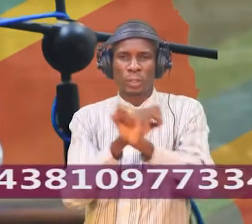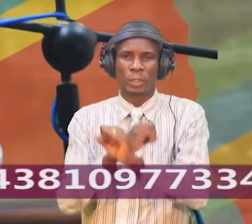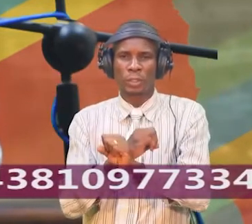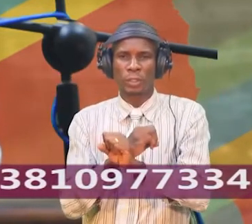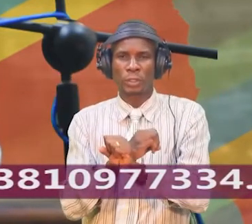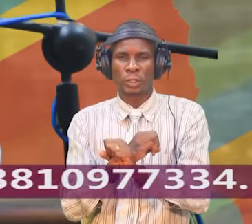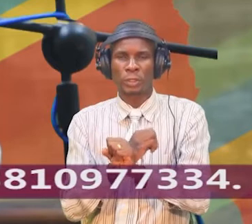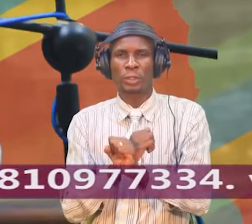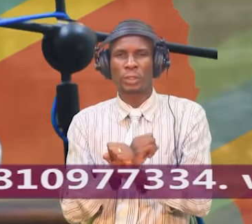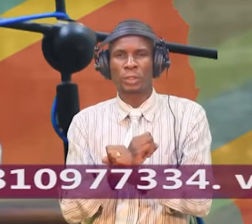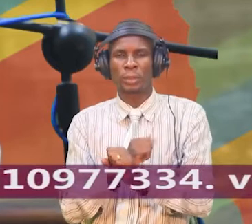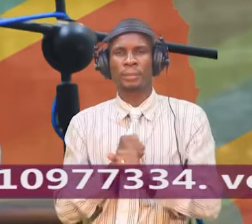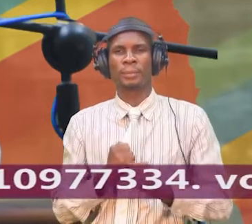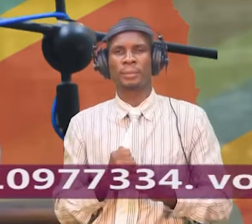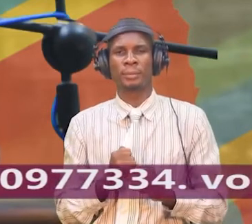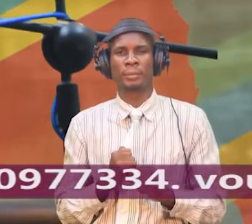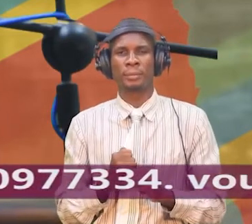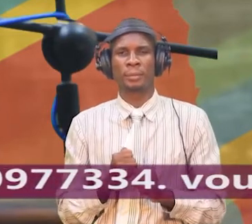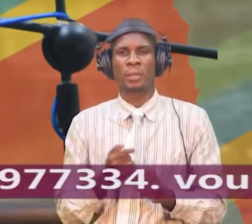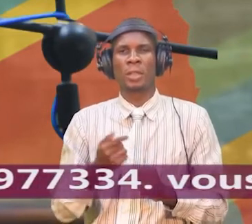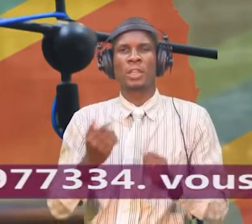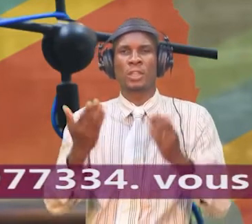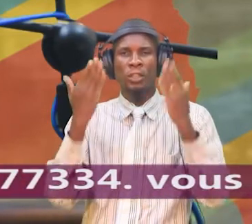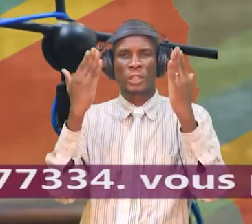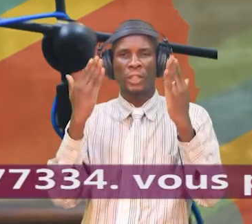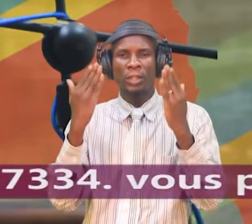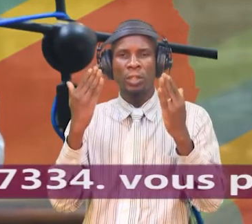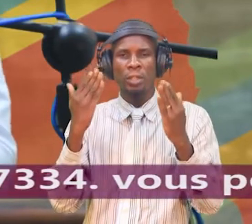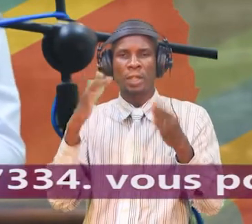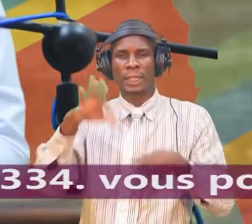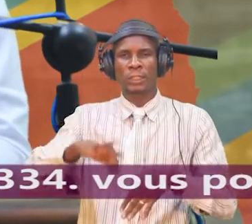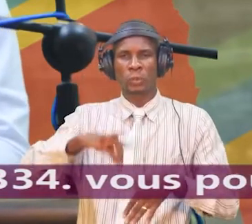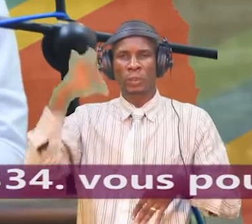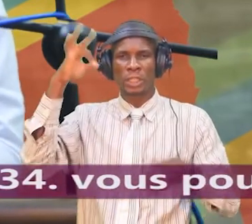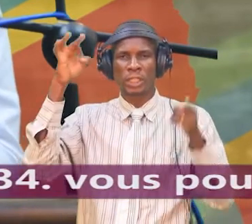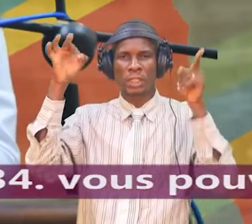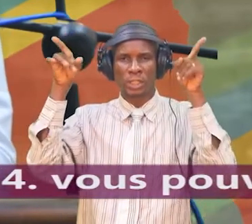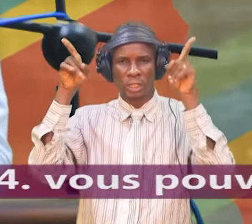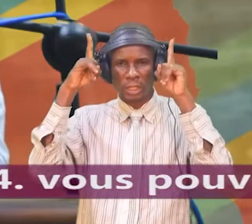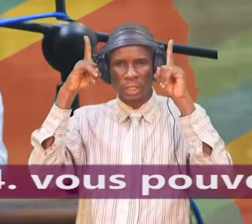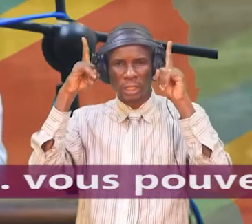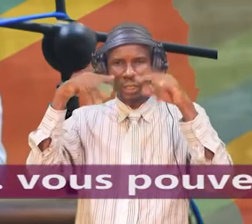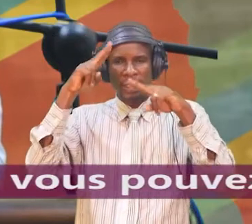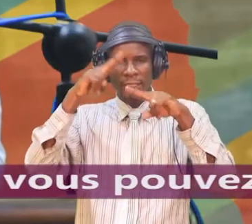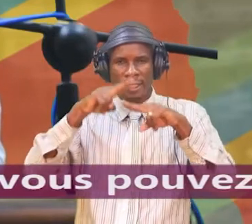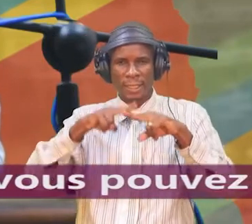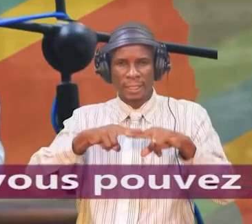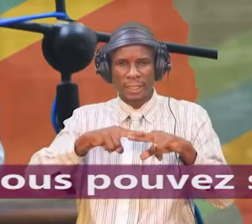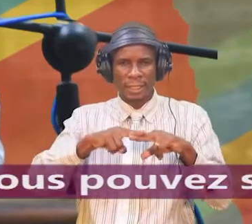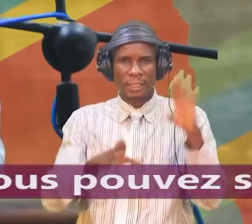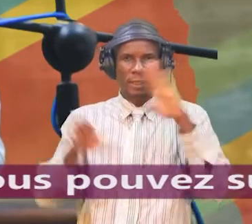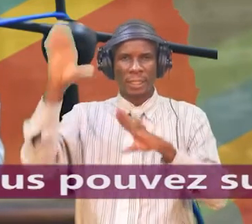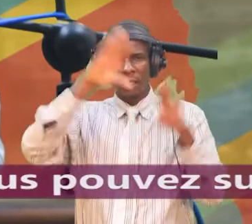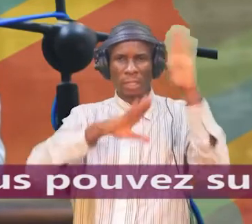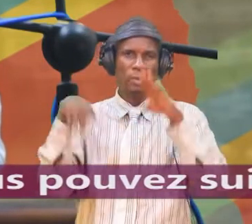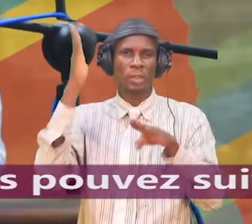mobateli. Na mapapu efungwama. Na tiaki yo. Tu étais sur la sainte montagne de Dieu. Mpe ozalaki